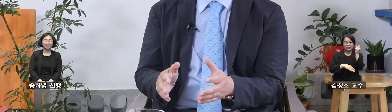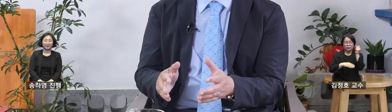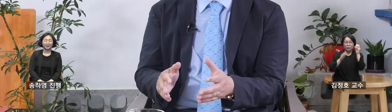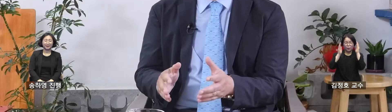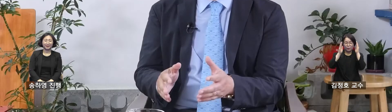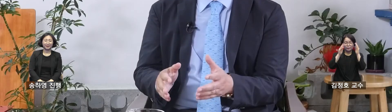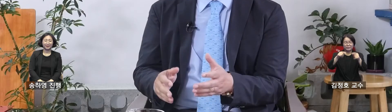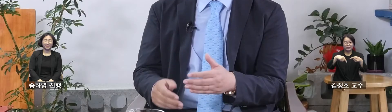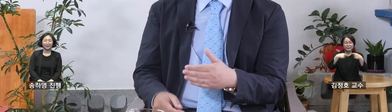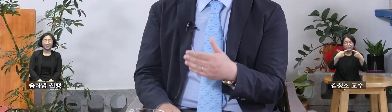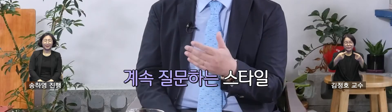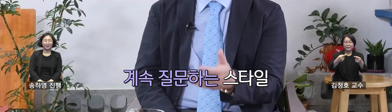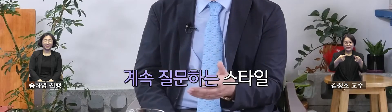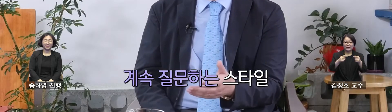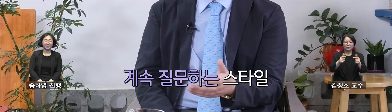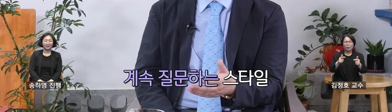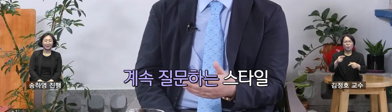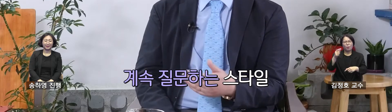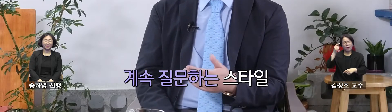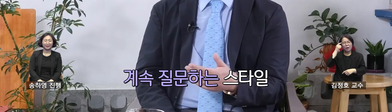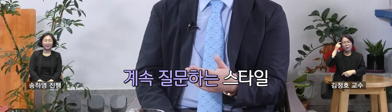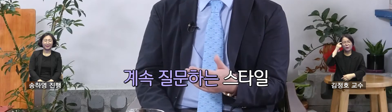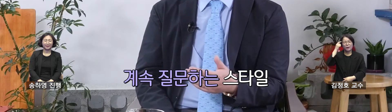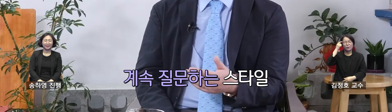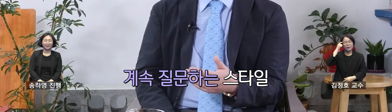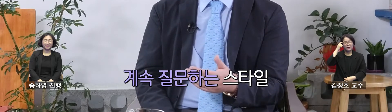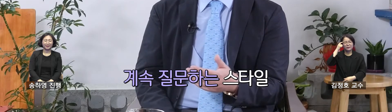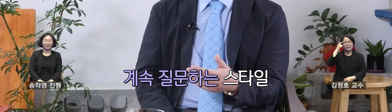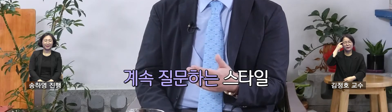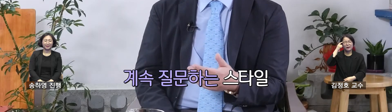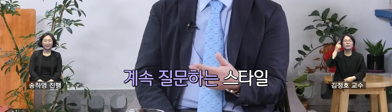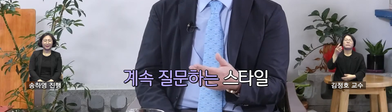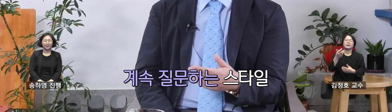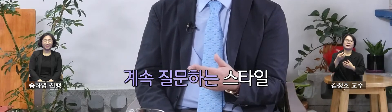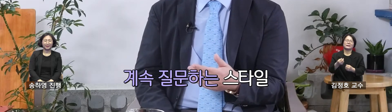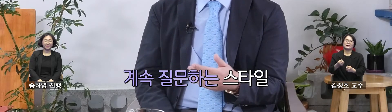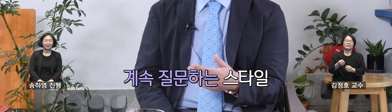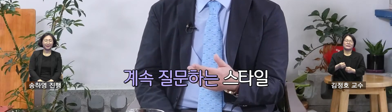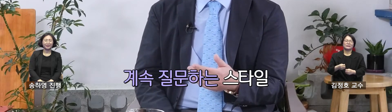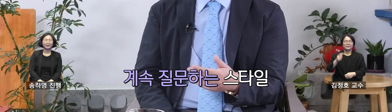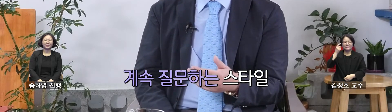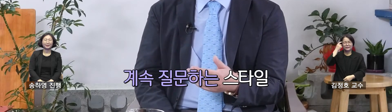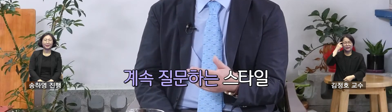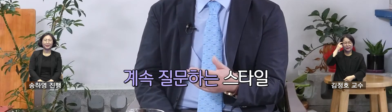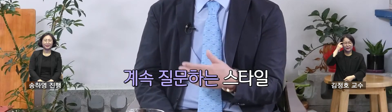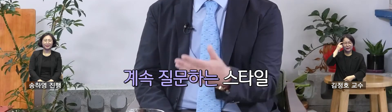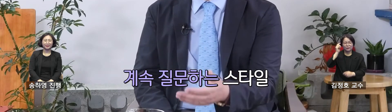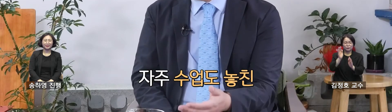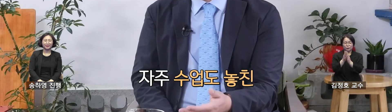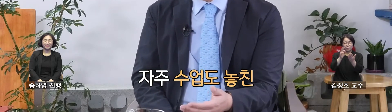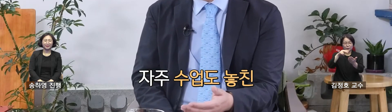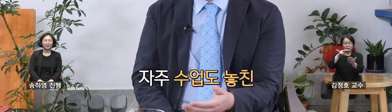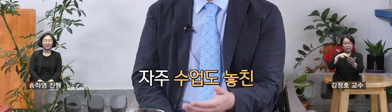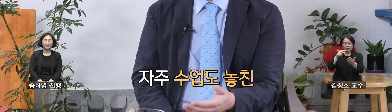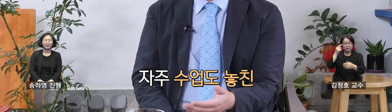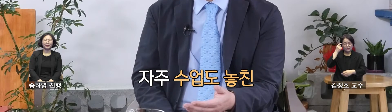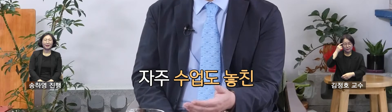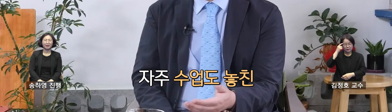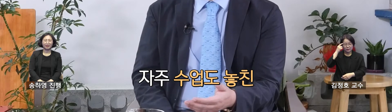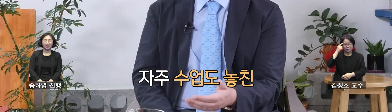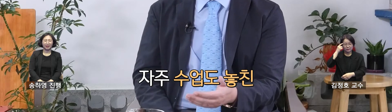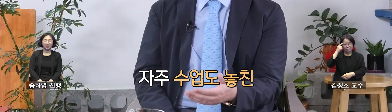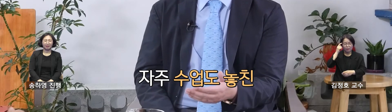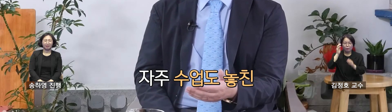몰입하지 않고 이건 왜 이러지? 뭐 이런 생각을 많이 했어요. 그래서 그런 골똘한 생각을 도서관에 하다가 수업도 많이